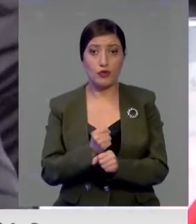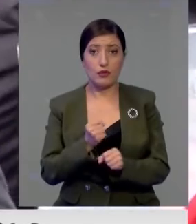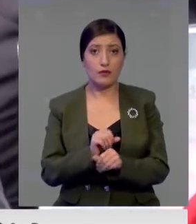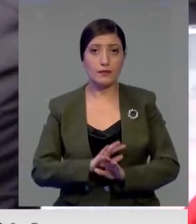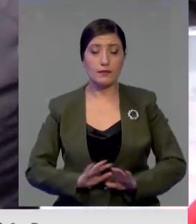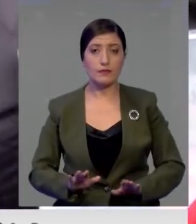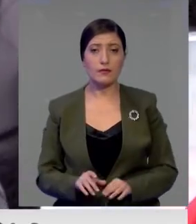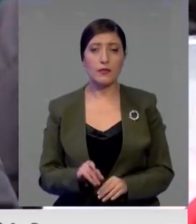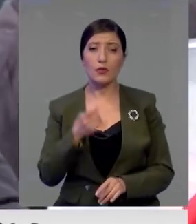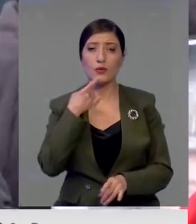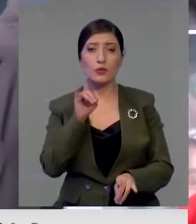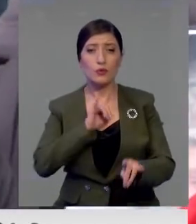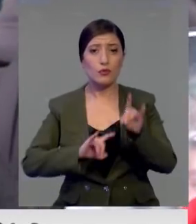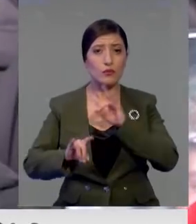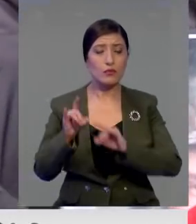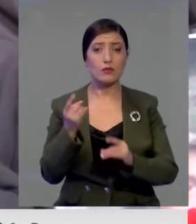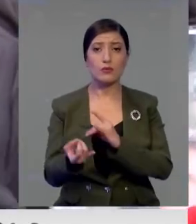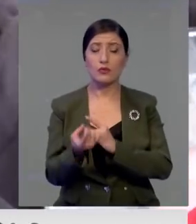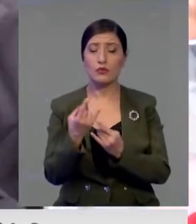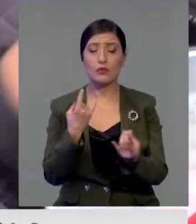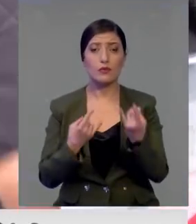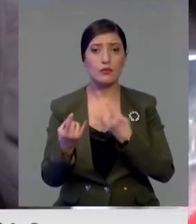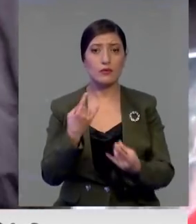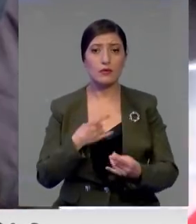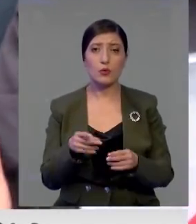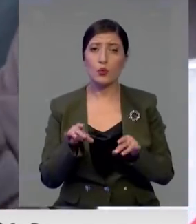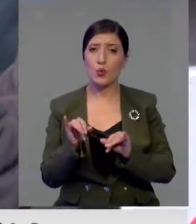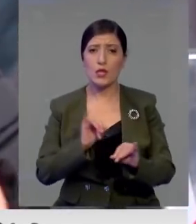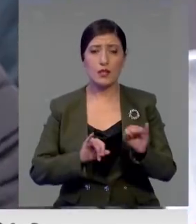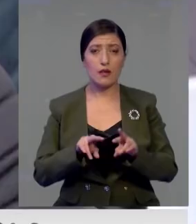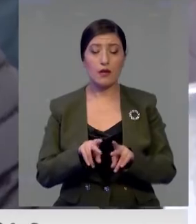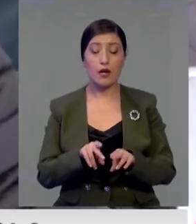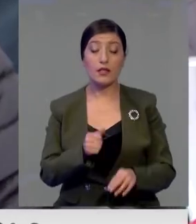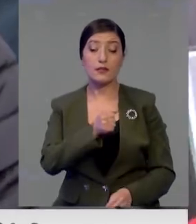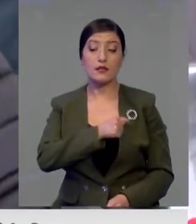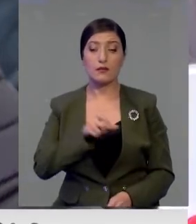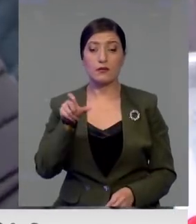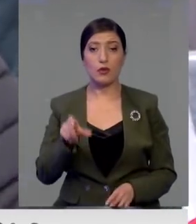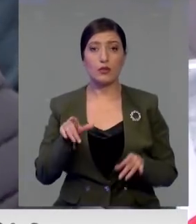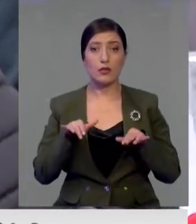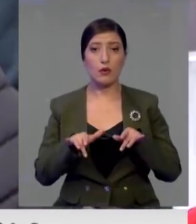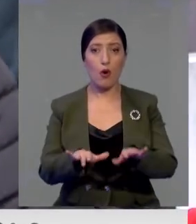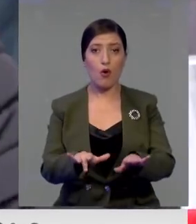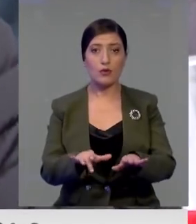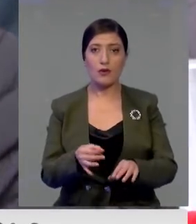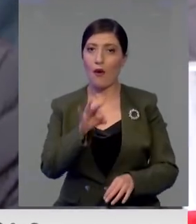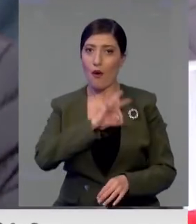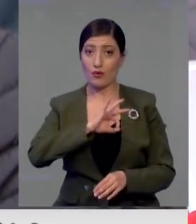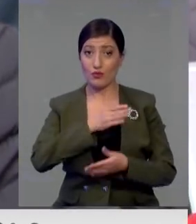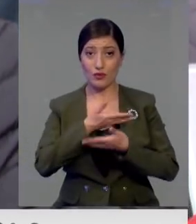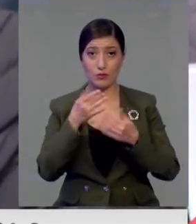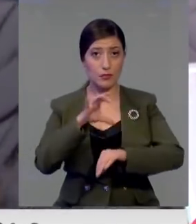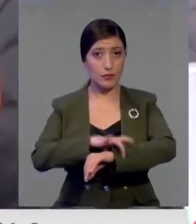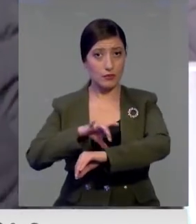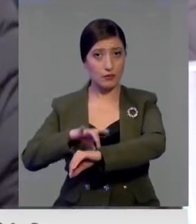կարճացեն ստերով գնում են, նույն է վերսիան գնում է, այսինքն զինվորի գործը ոչ մեկին ձեր չի տալի, որ բացահայտեն,